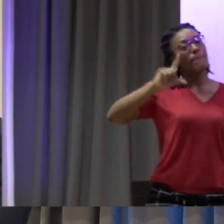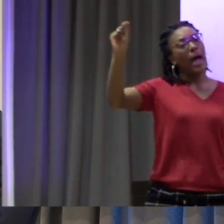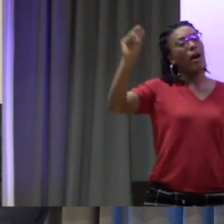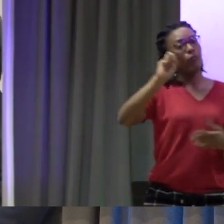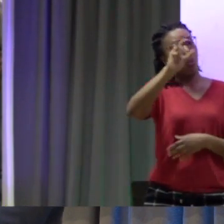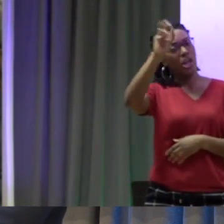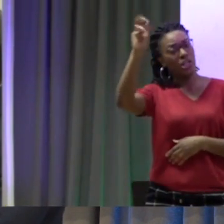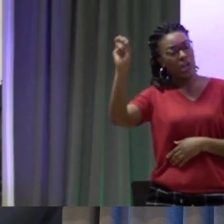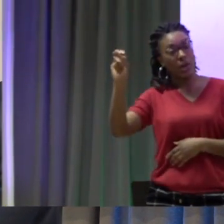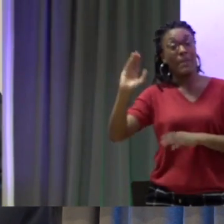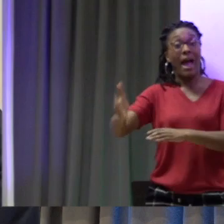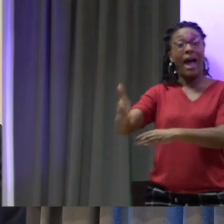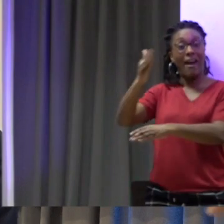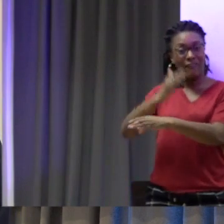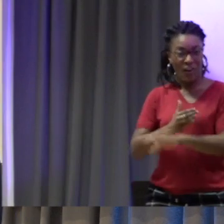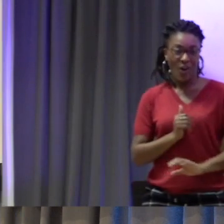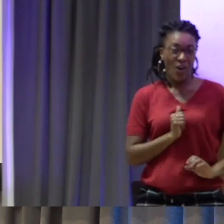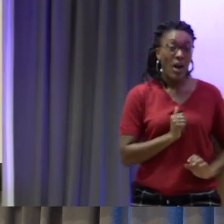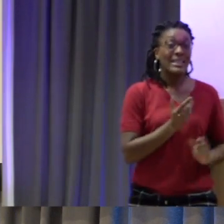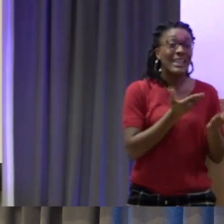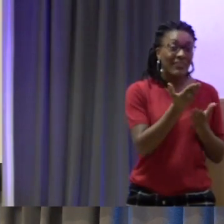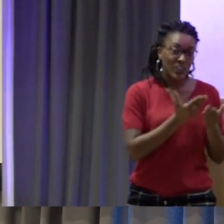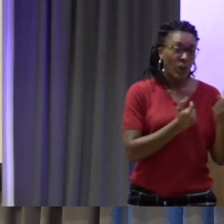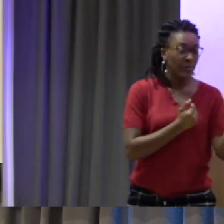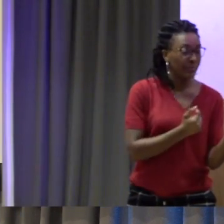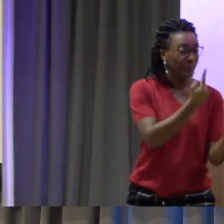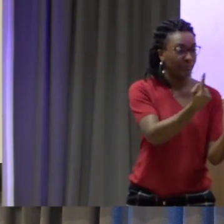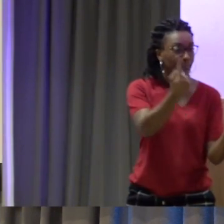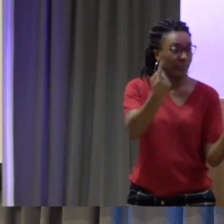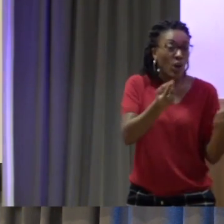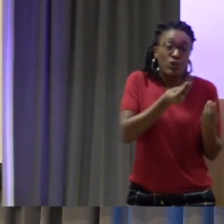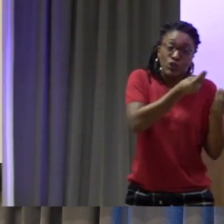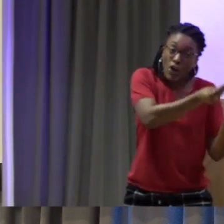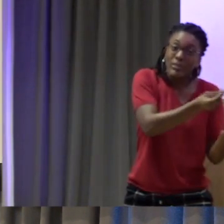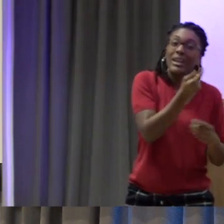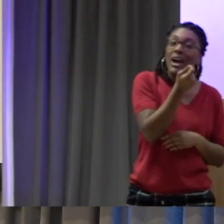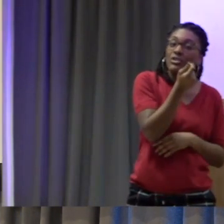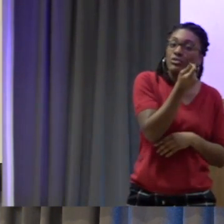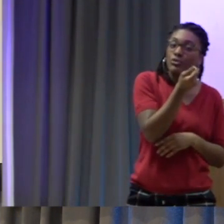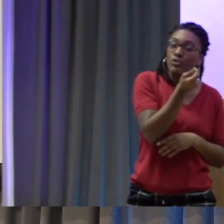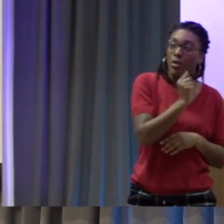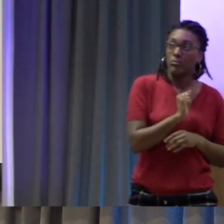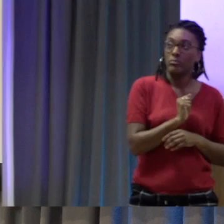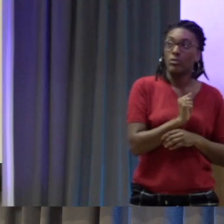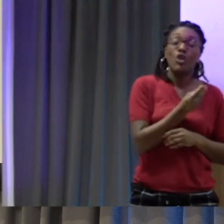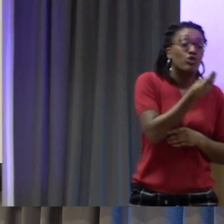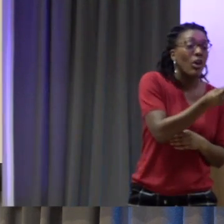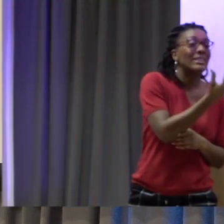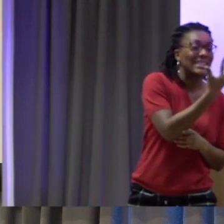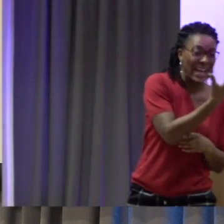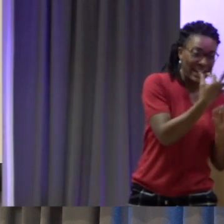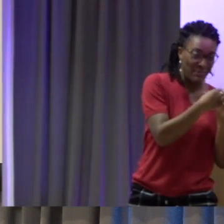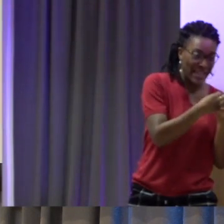voyage et qui a confié à chacun de ses serviteurs des talents. À un, il a remis